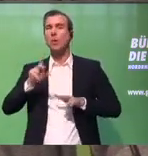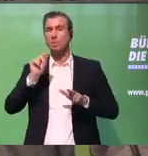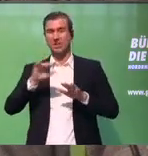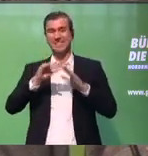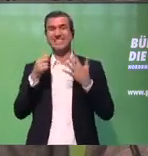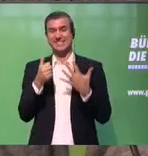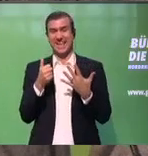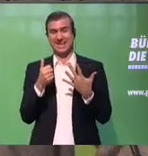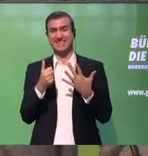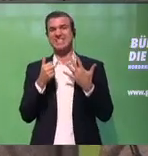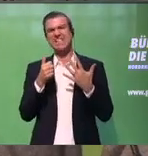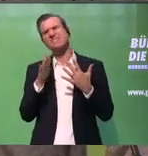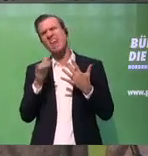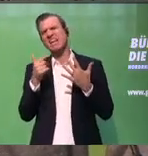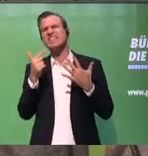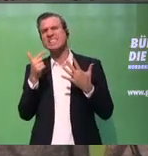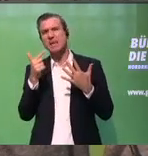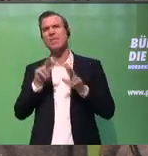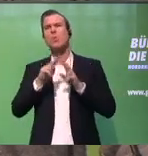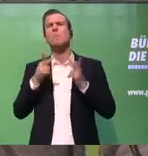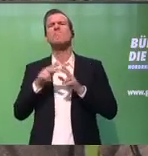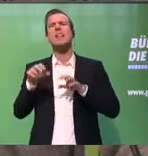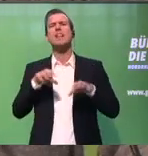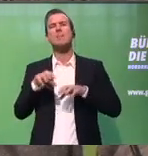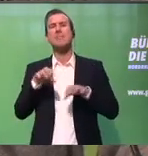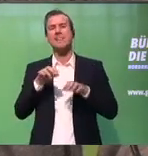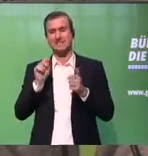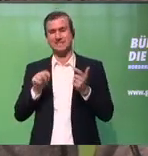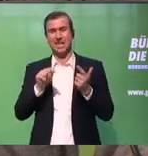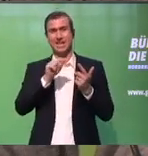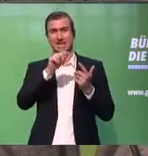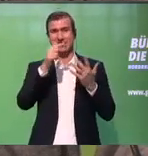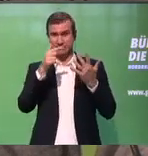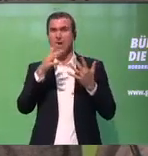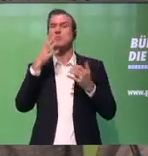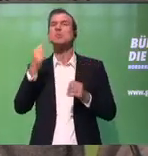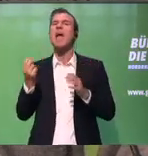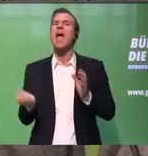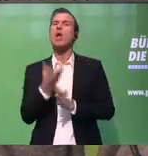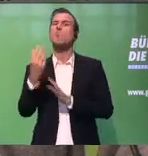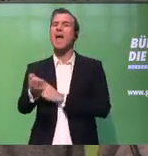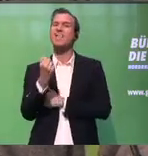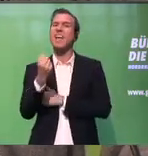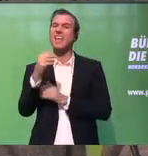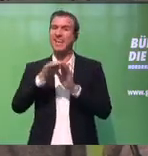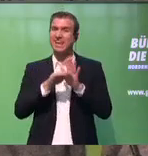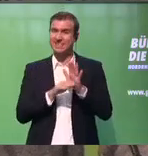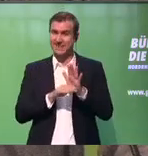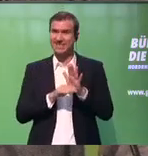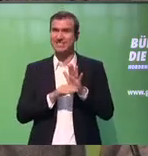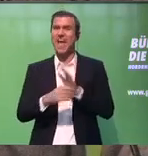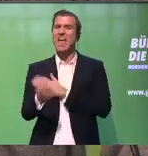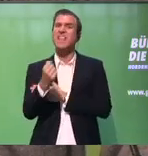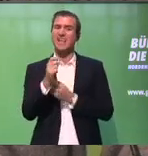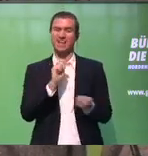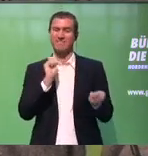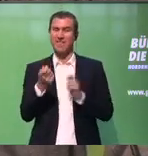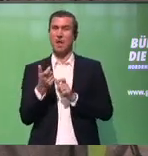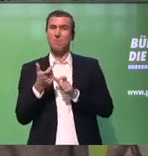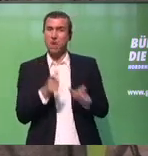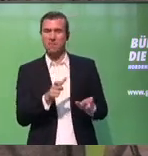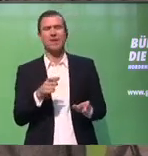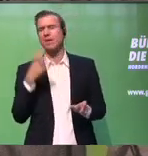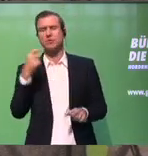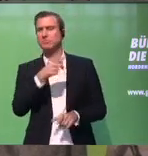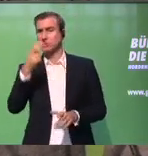ich sage jetzt mal vielleicht 7 Umweltminister mit Sicherheit einem erneuerbaren Energiegesetz, das die Energiewende ausbremst,